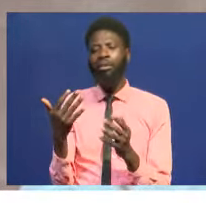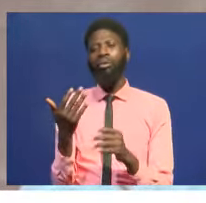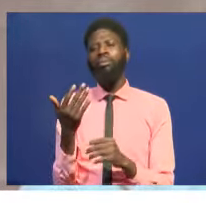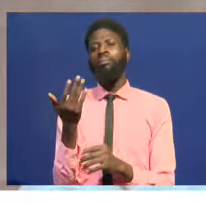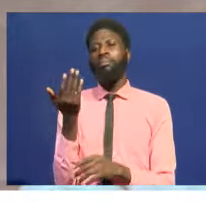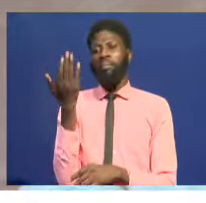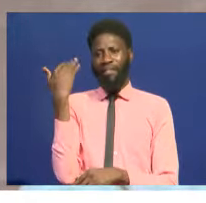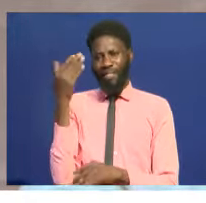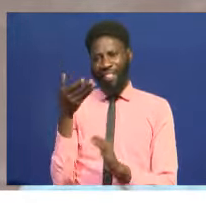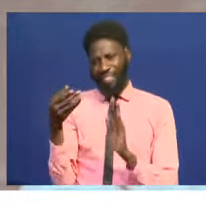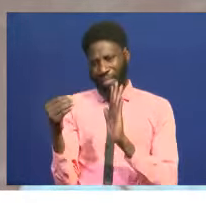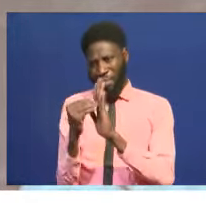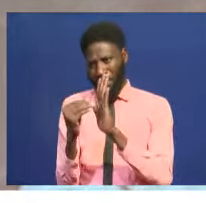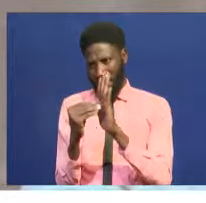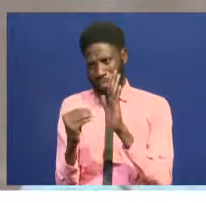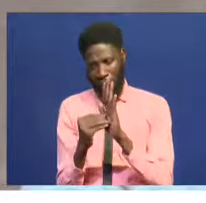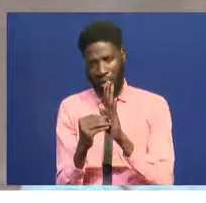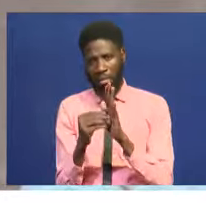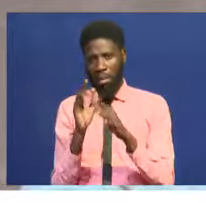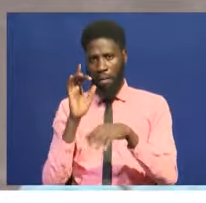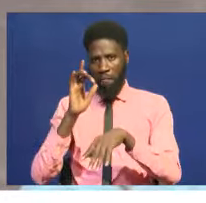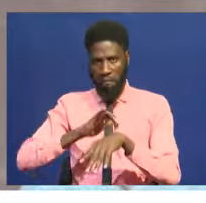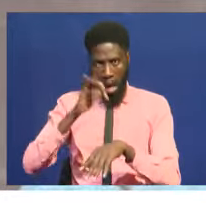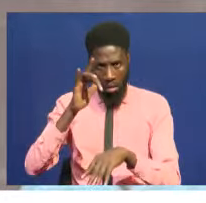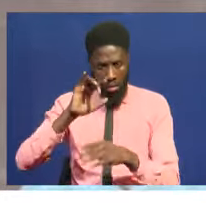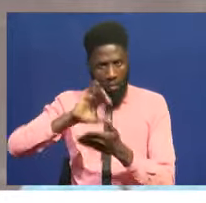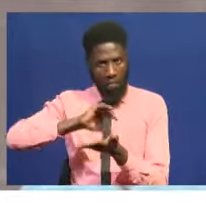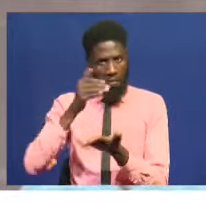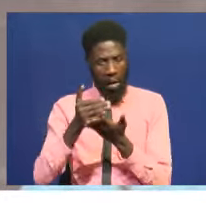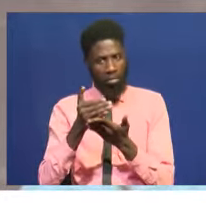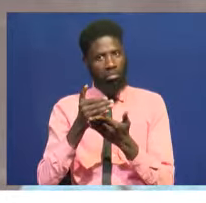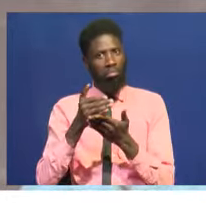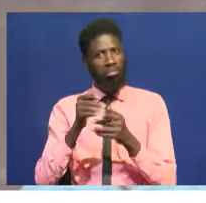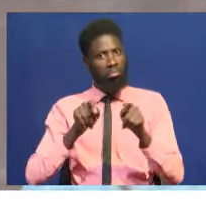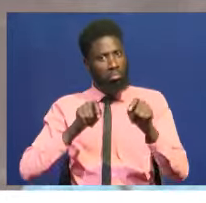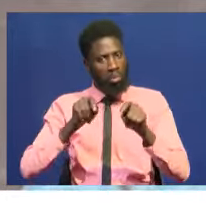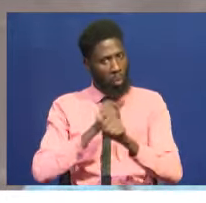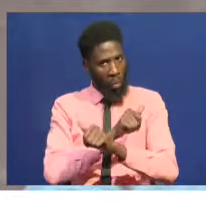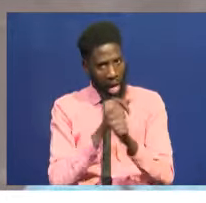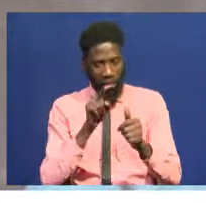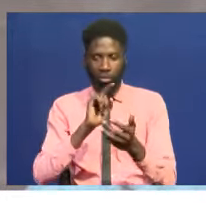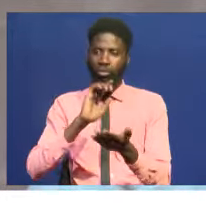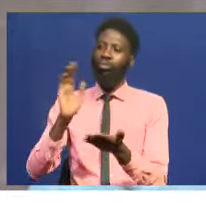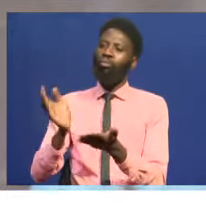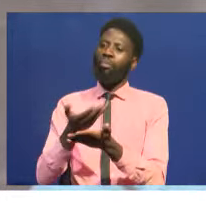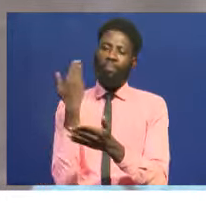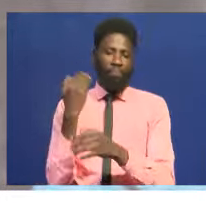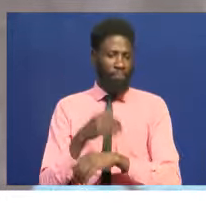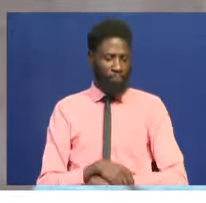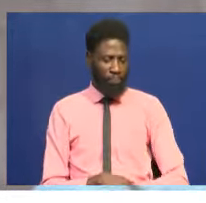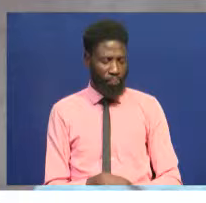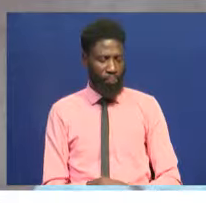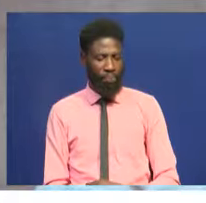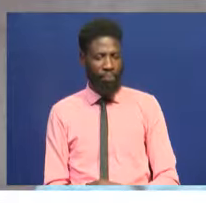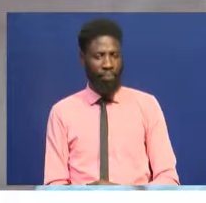inadvertently put, that is compromising the fund in matters funding